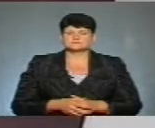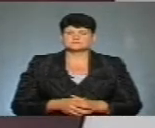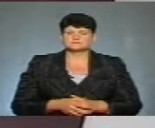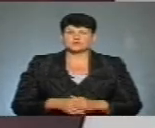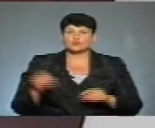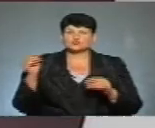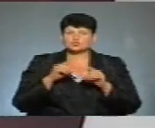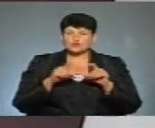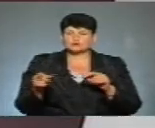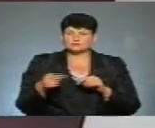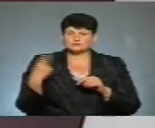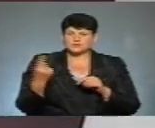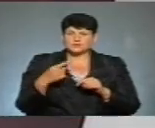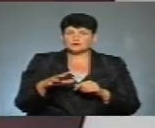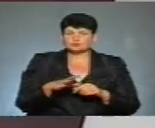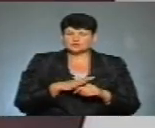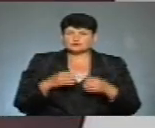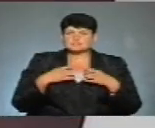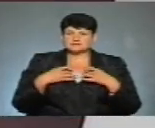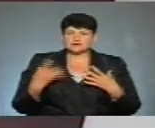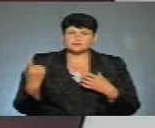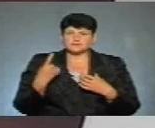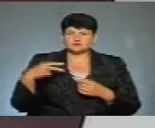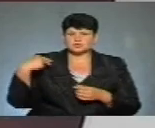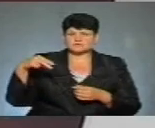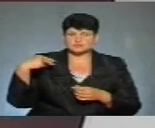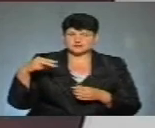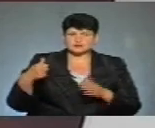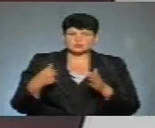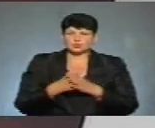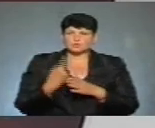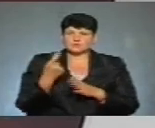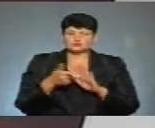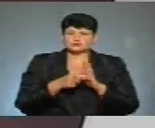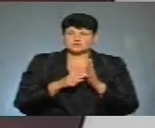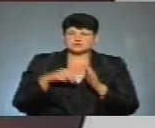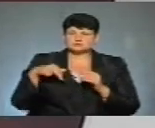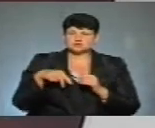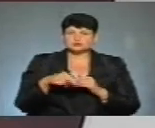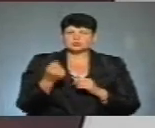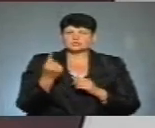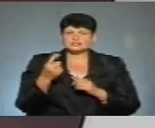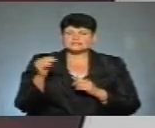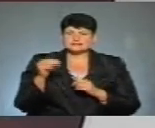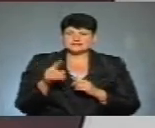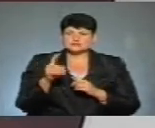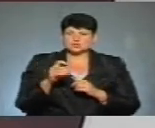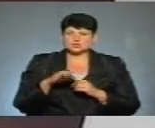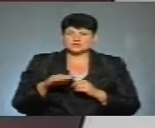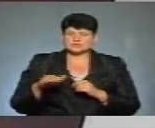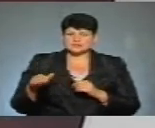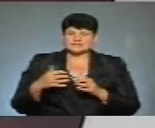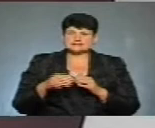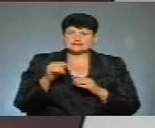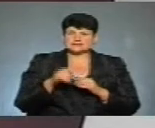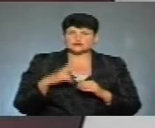У школах Тернопільщини відбулося свято першого дзвінка. До першого класу пішли 11 100 дітей. Серед